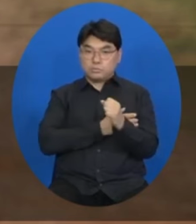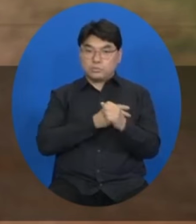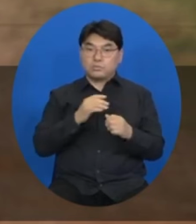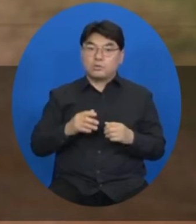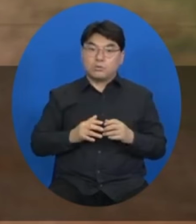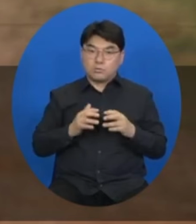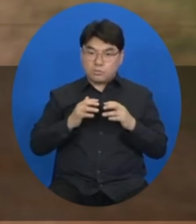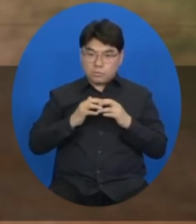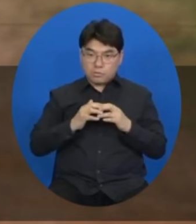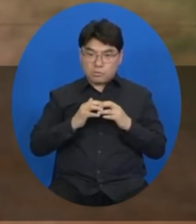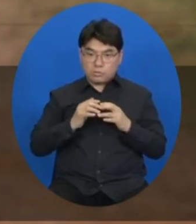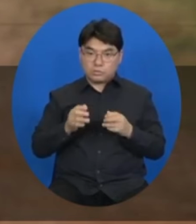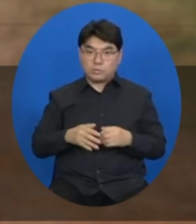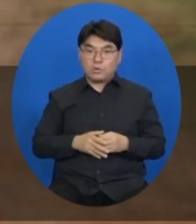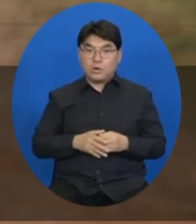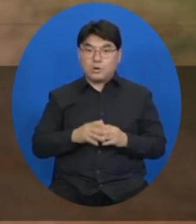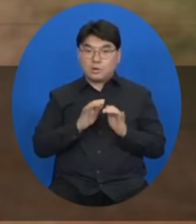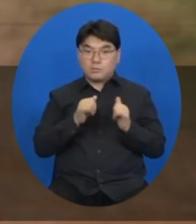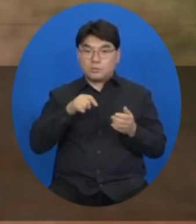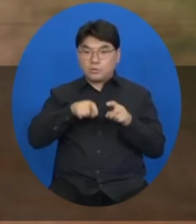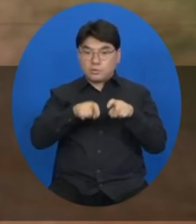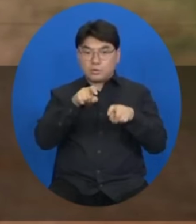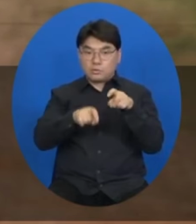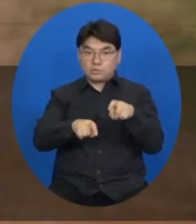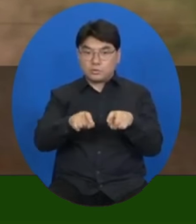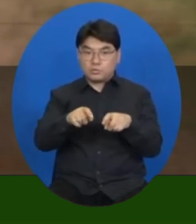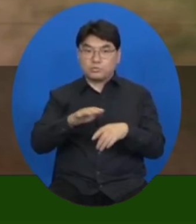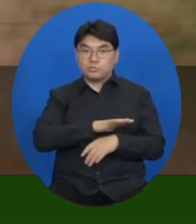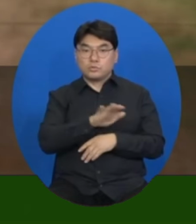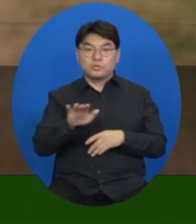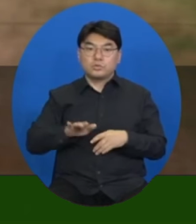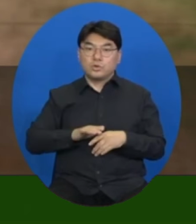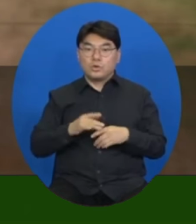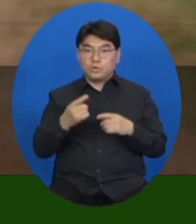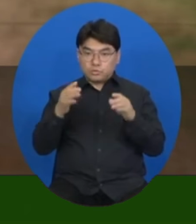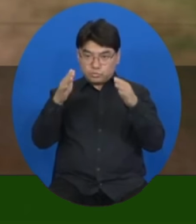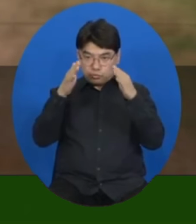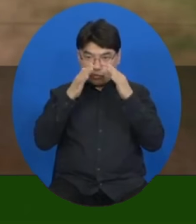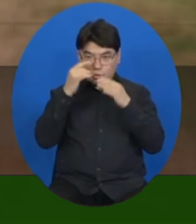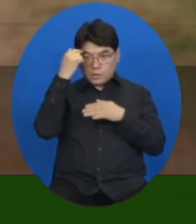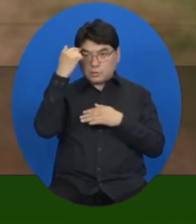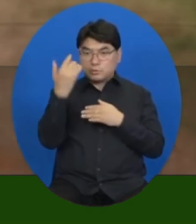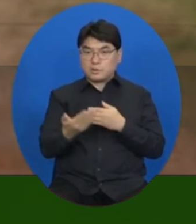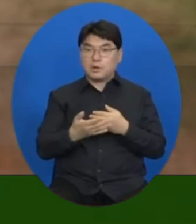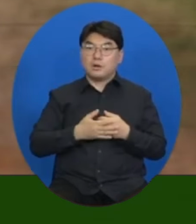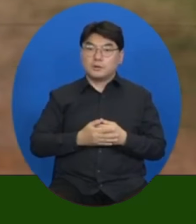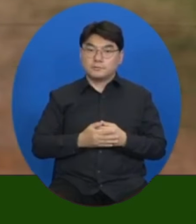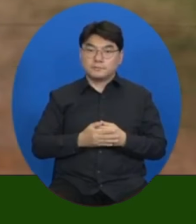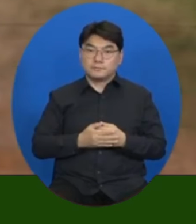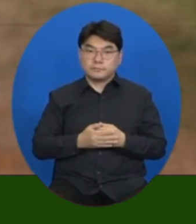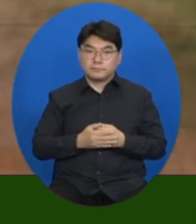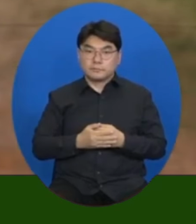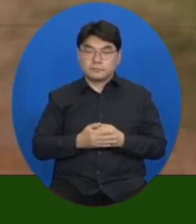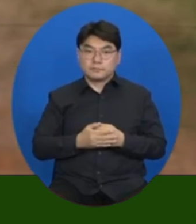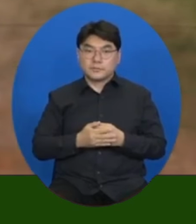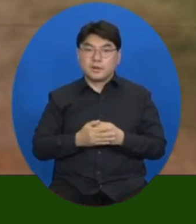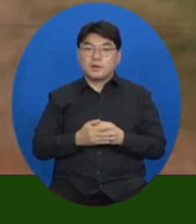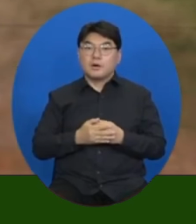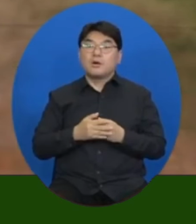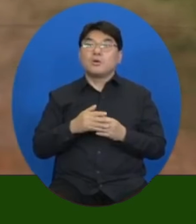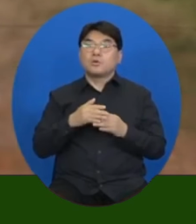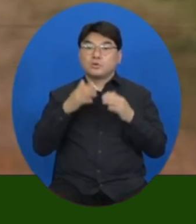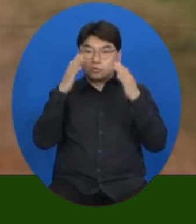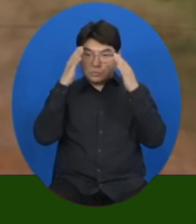것처럼 왜 우리를 주목하느냐 라면서 그 시선을 자신에게 돌리는 것을 곧바로 누구에게 돌리면 바로